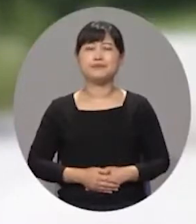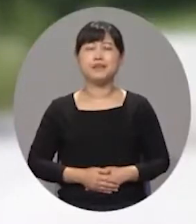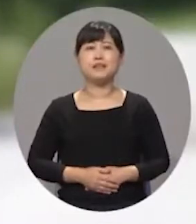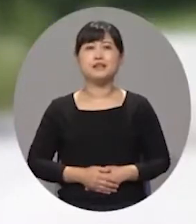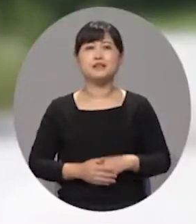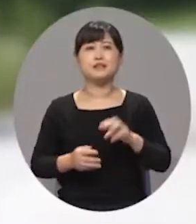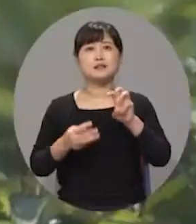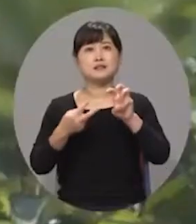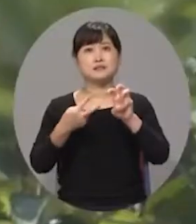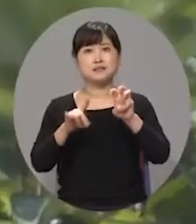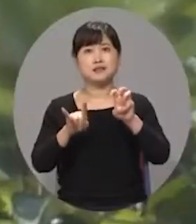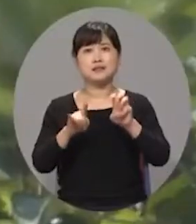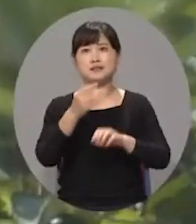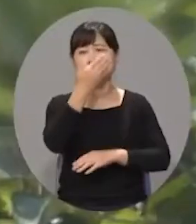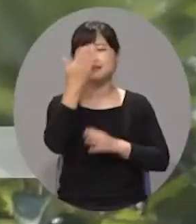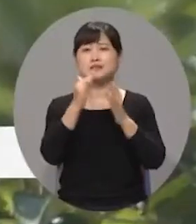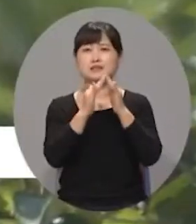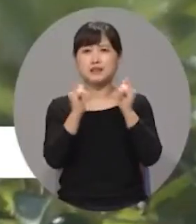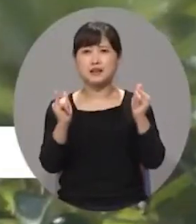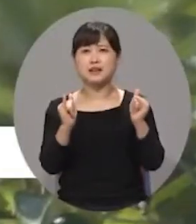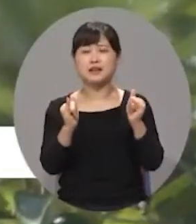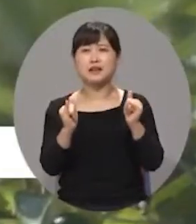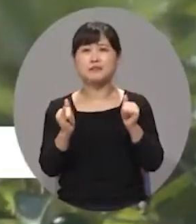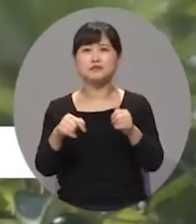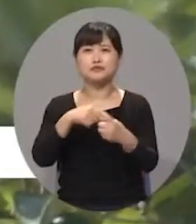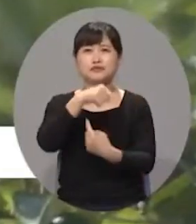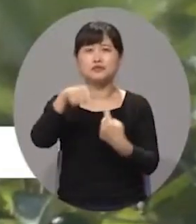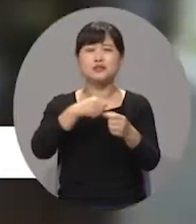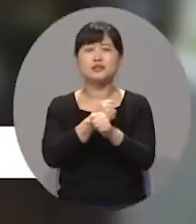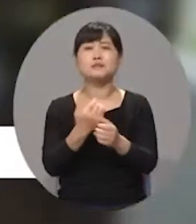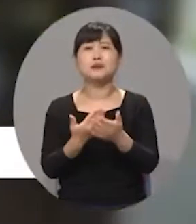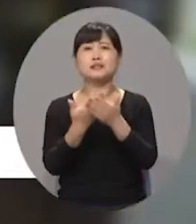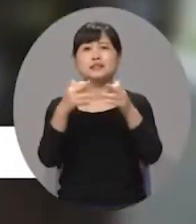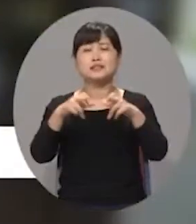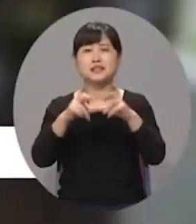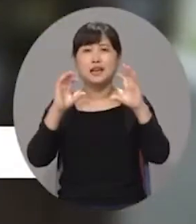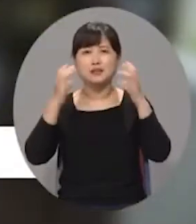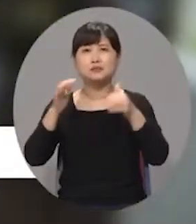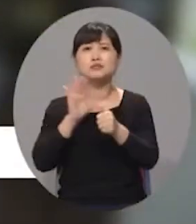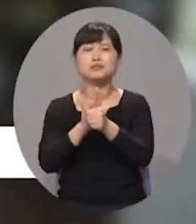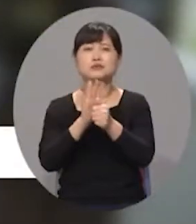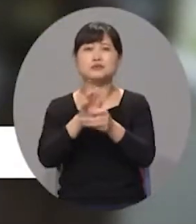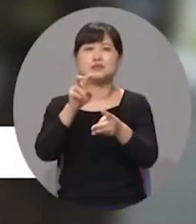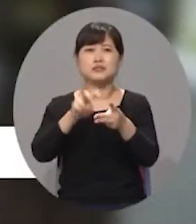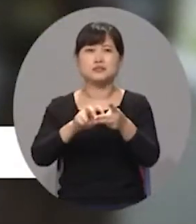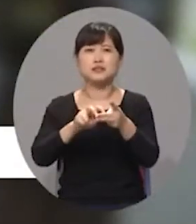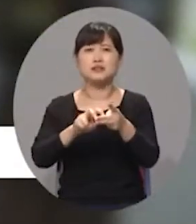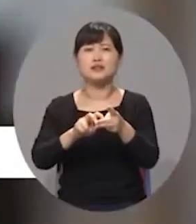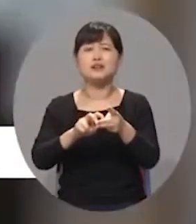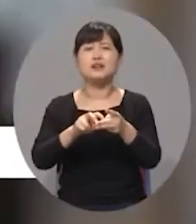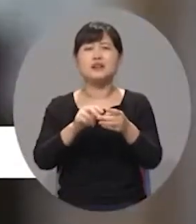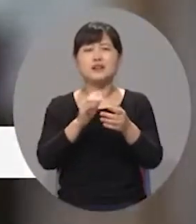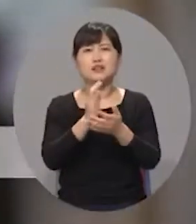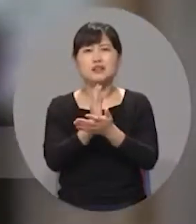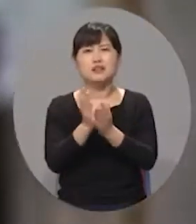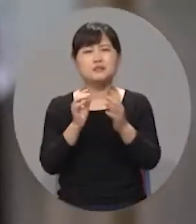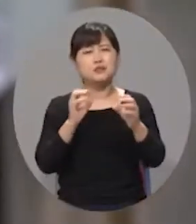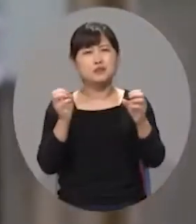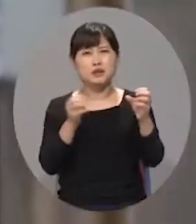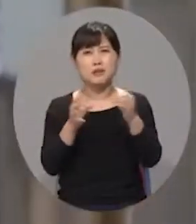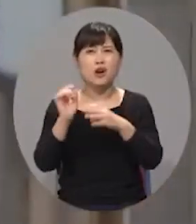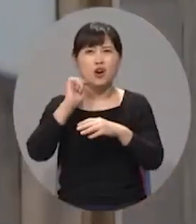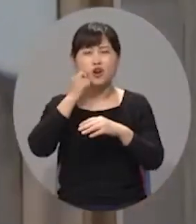30대 청년 10여 명이 운영하는 완주의 한 발달장애아동 지원센터. 자폐증 등을 이유로 소통이나 의사표현이